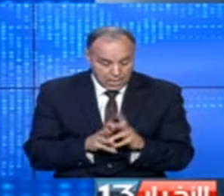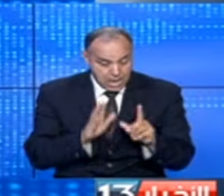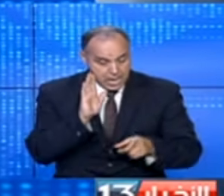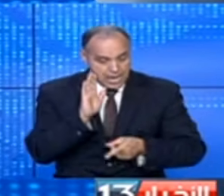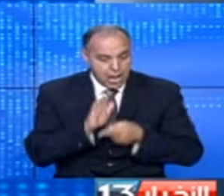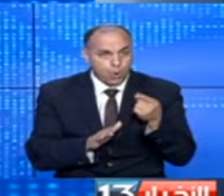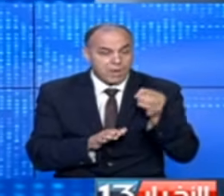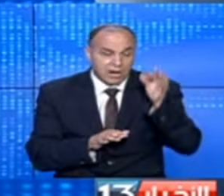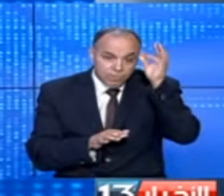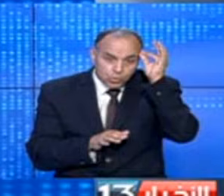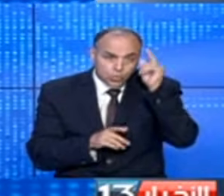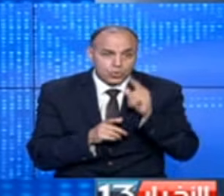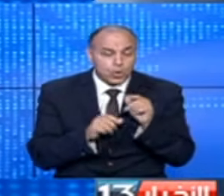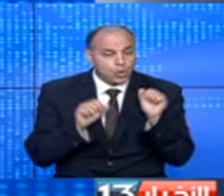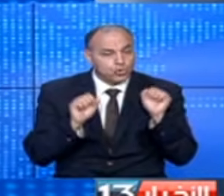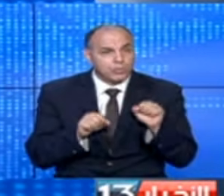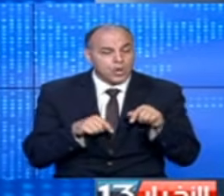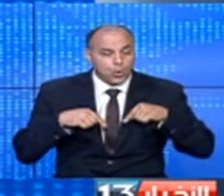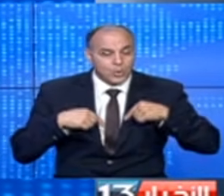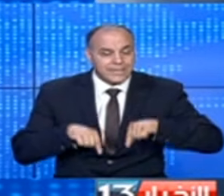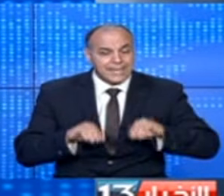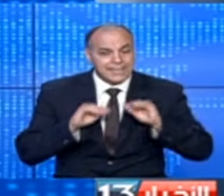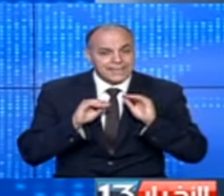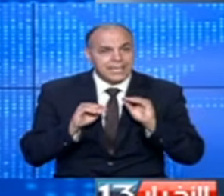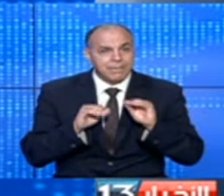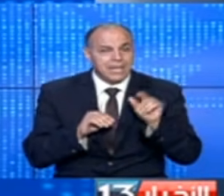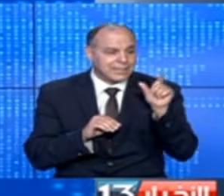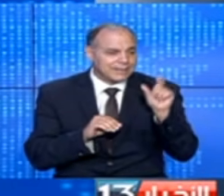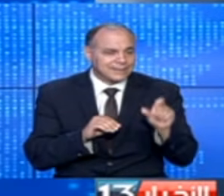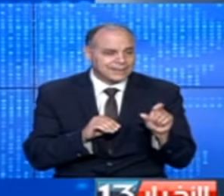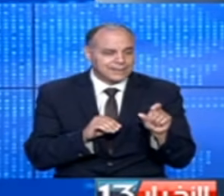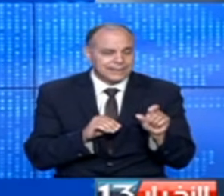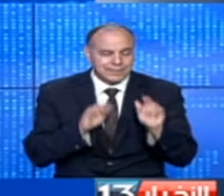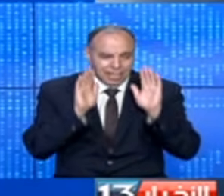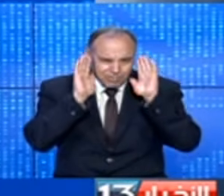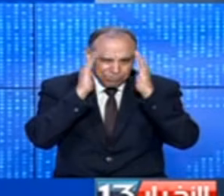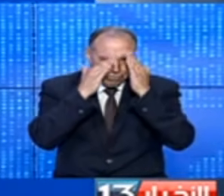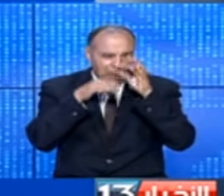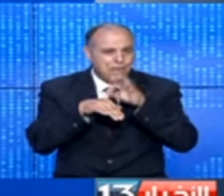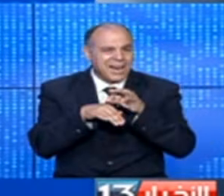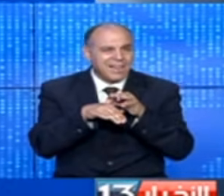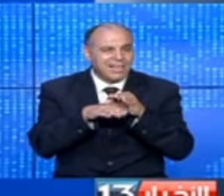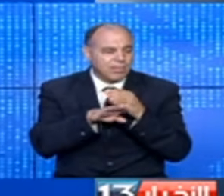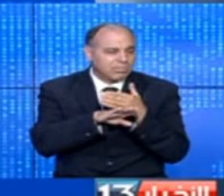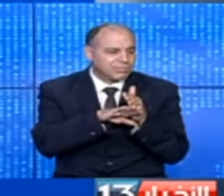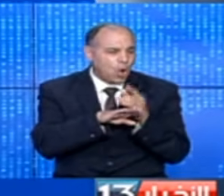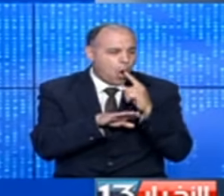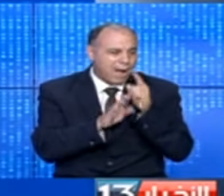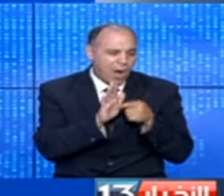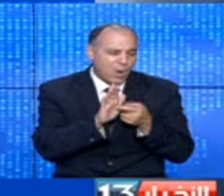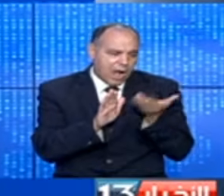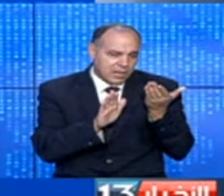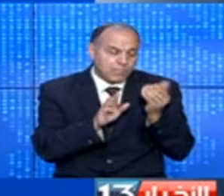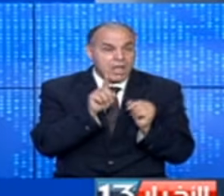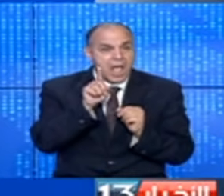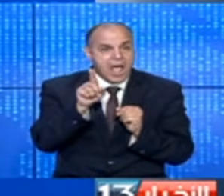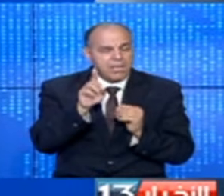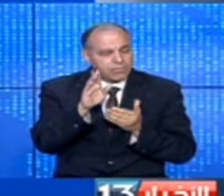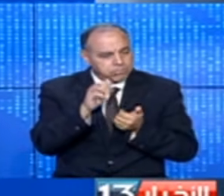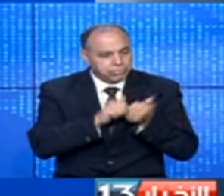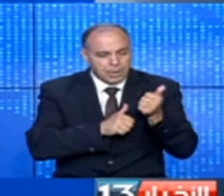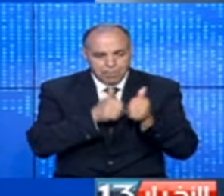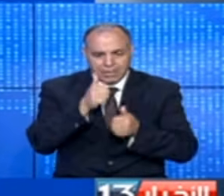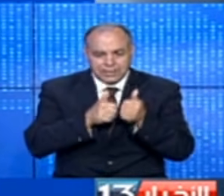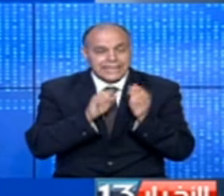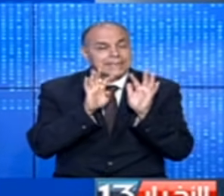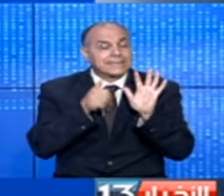لأول مرة في تونس تمكن وزارة التربية تلميذا يشكو طيف التوحد بعد تجاوزه السن القانونية من اجتياز